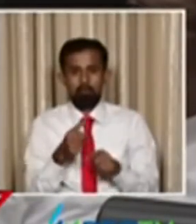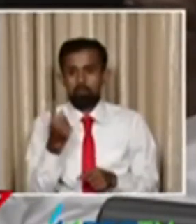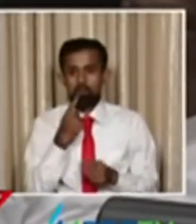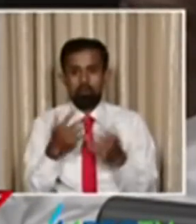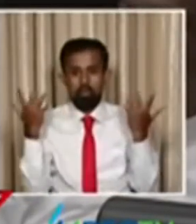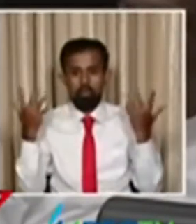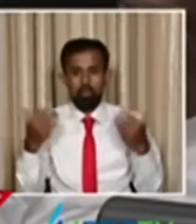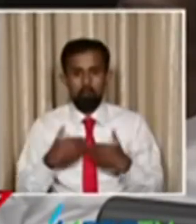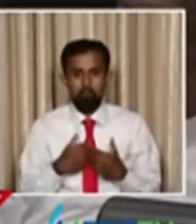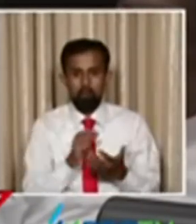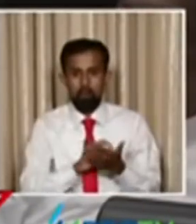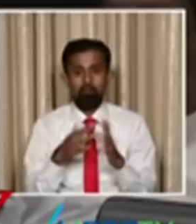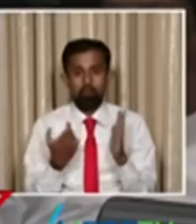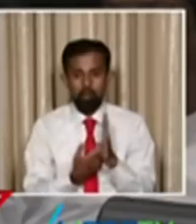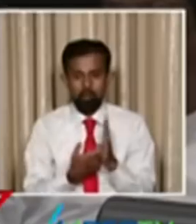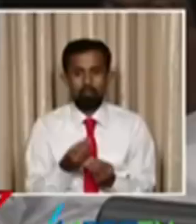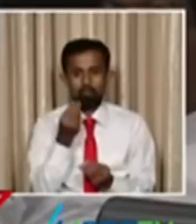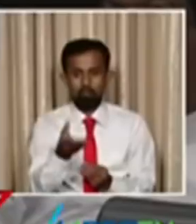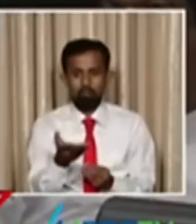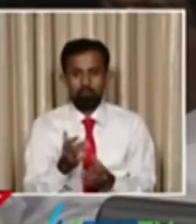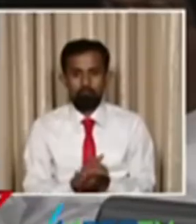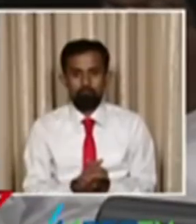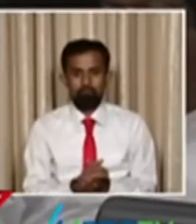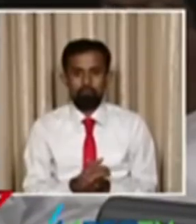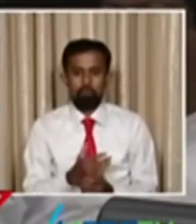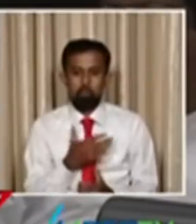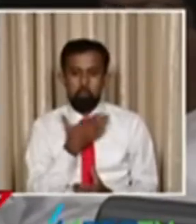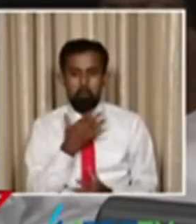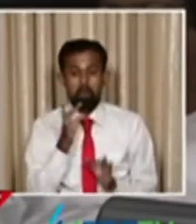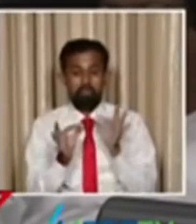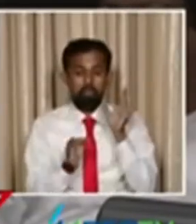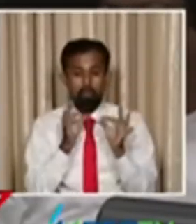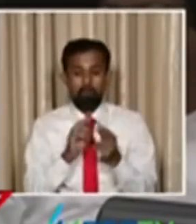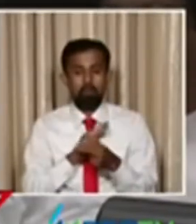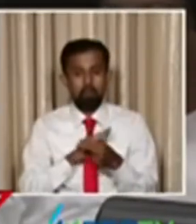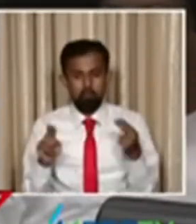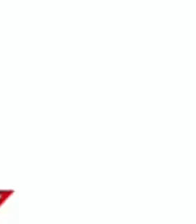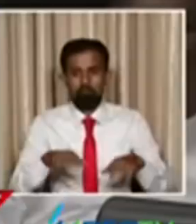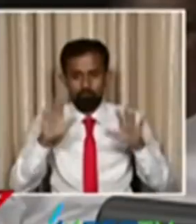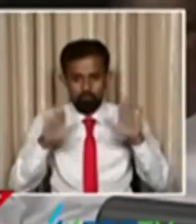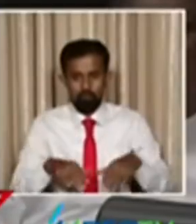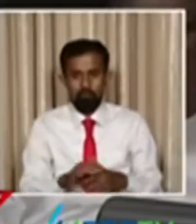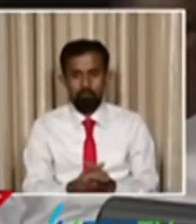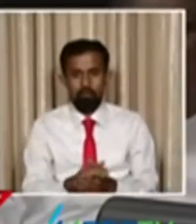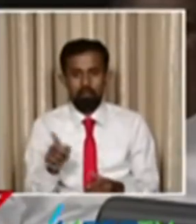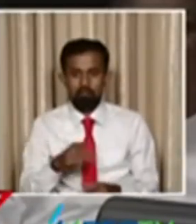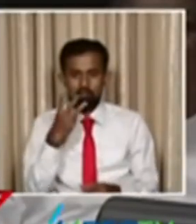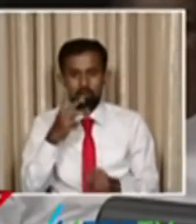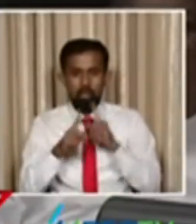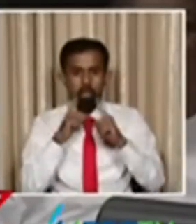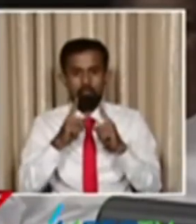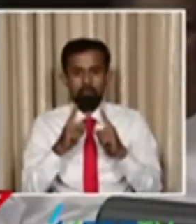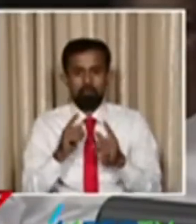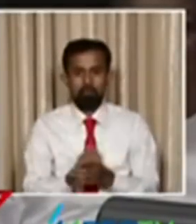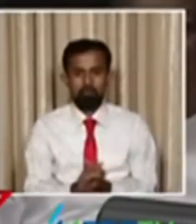කියලා. අද මම ලිඛිතව කරලා තියෙනවා. ඒ නිසා මේ වගේ පච කතන්දර කියන්න එපා. මේ වාඩි වෙන්නකෝ. දවස් තුනක් කතා කරලා මොන බම්බුවක්